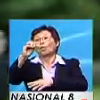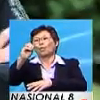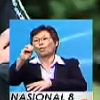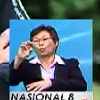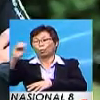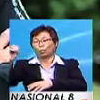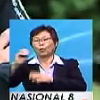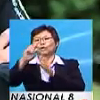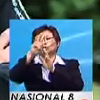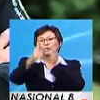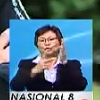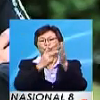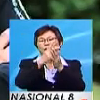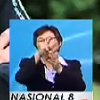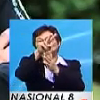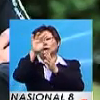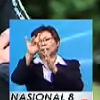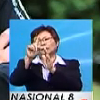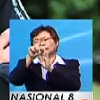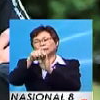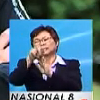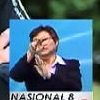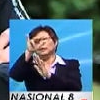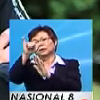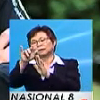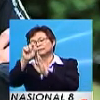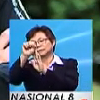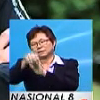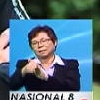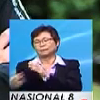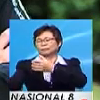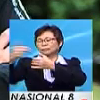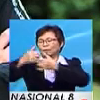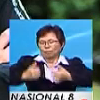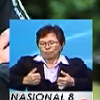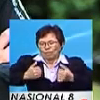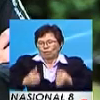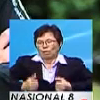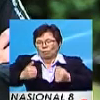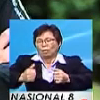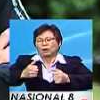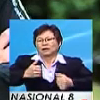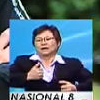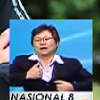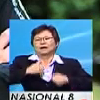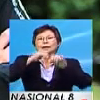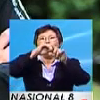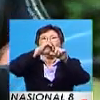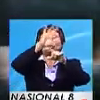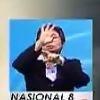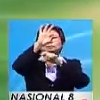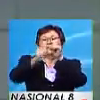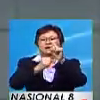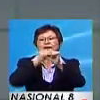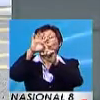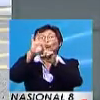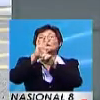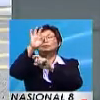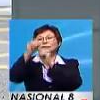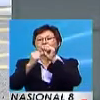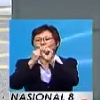catatan 2 jam 28 minit 36 saat ketika menyertai perlumbaan di Montreal Canada pada September 2010